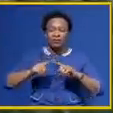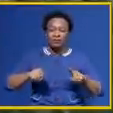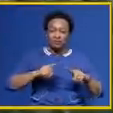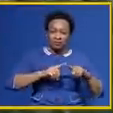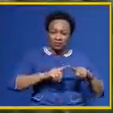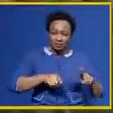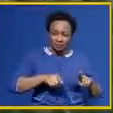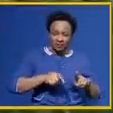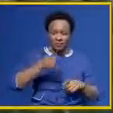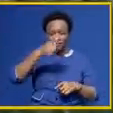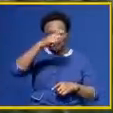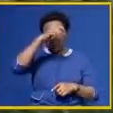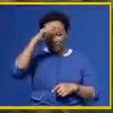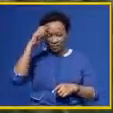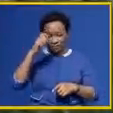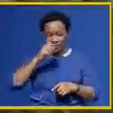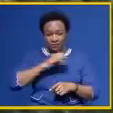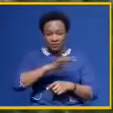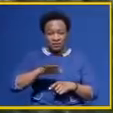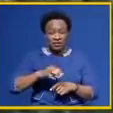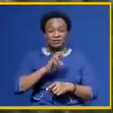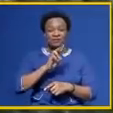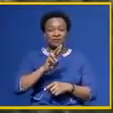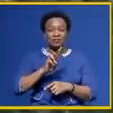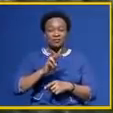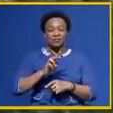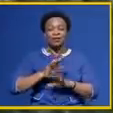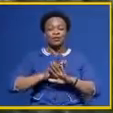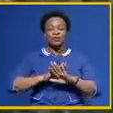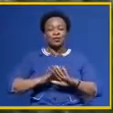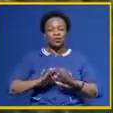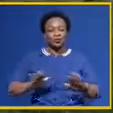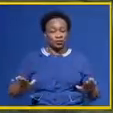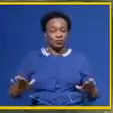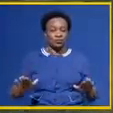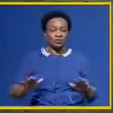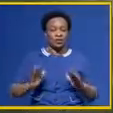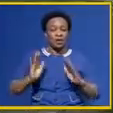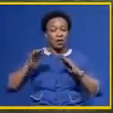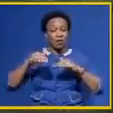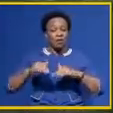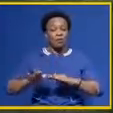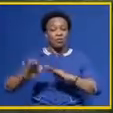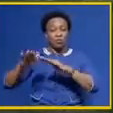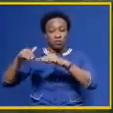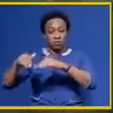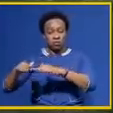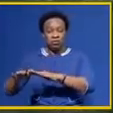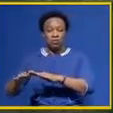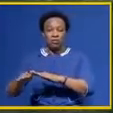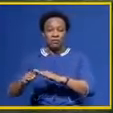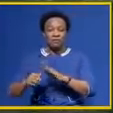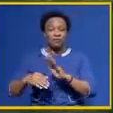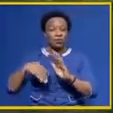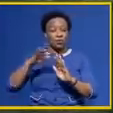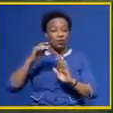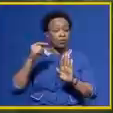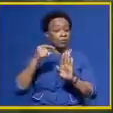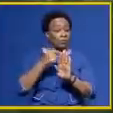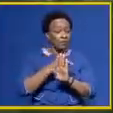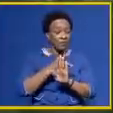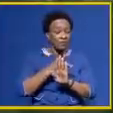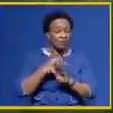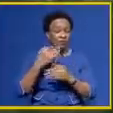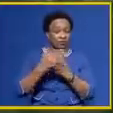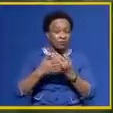tofauti tofauti vya joto. Ziwa Victoria patakuwa na hali shwari kabisa, patakuwa na mawimbi makubwa makubwa. Nyanda za juu magharibi mwa nchi